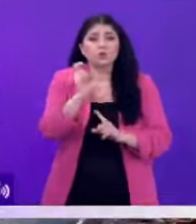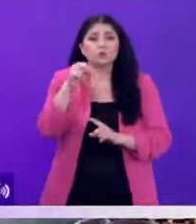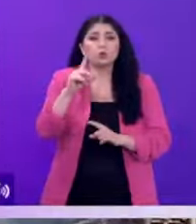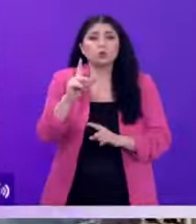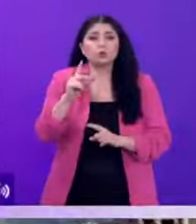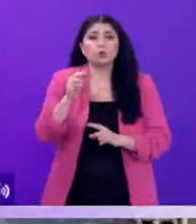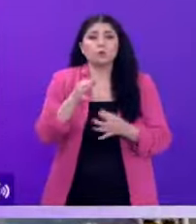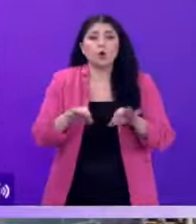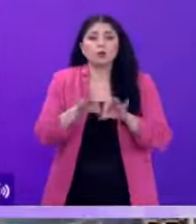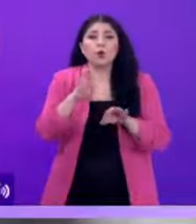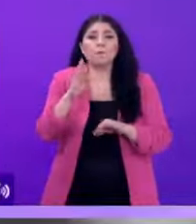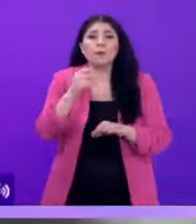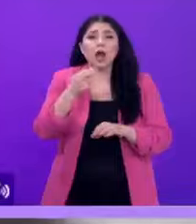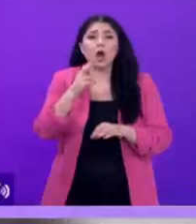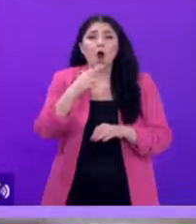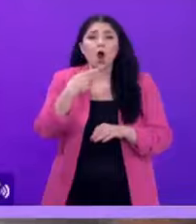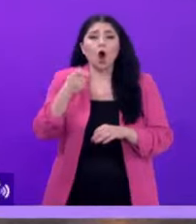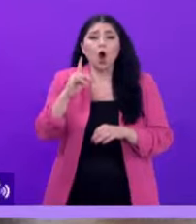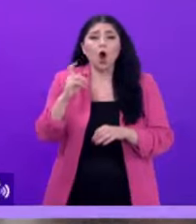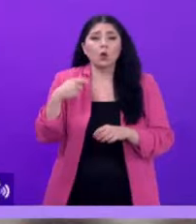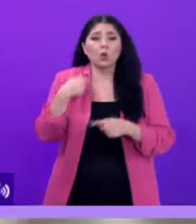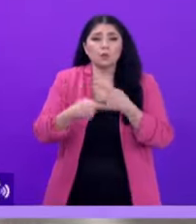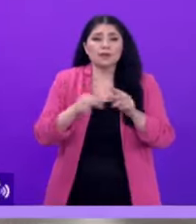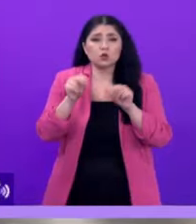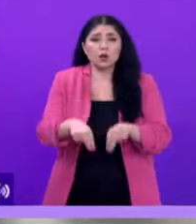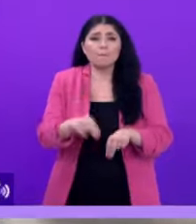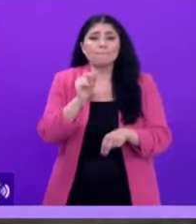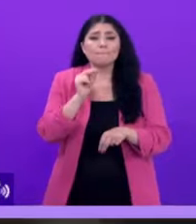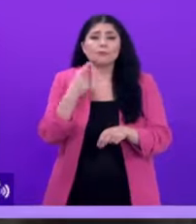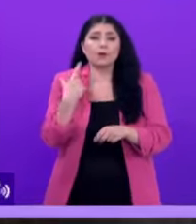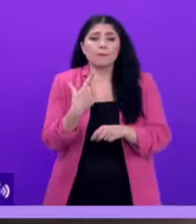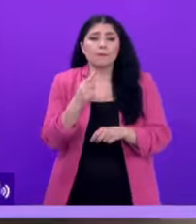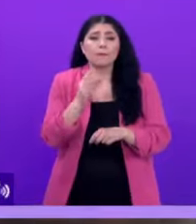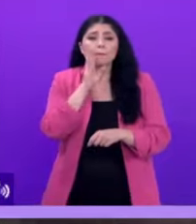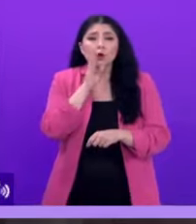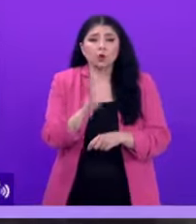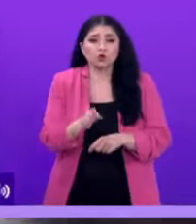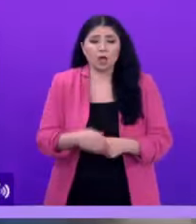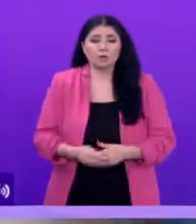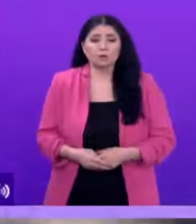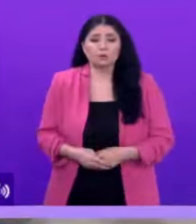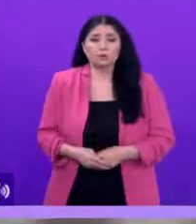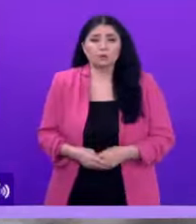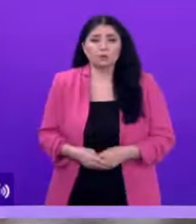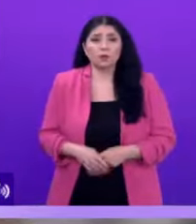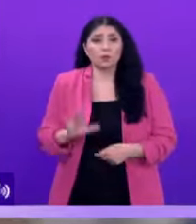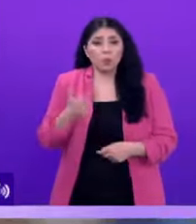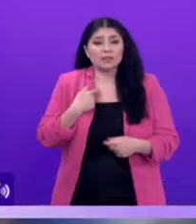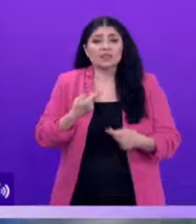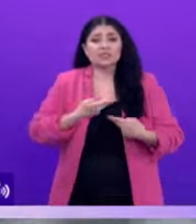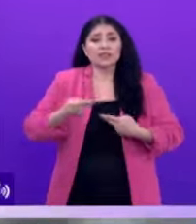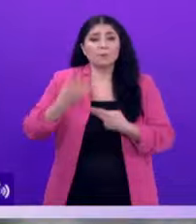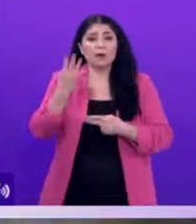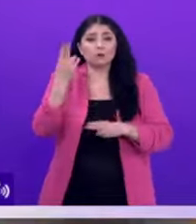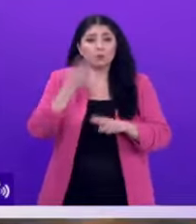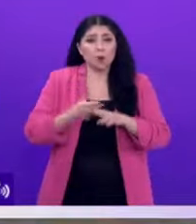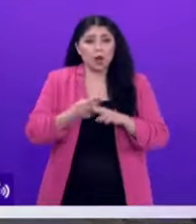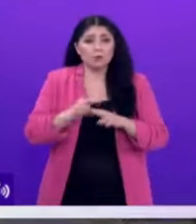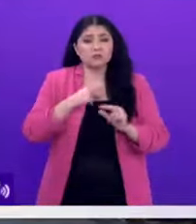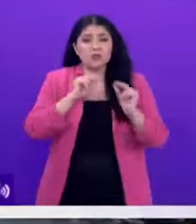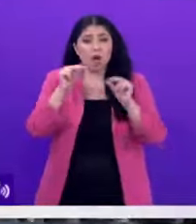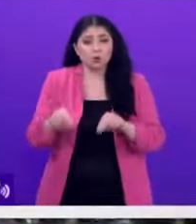Hawk urmează să decoleze spre Botoșani la această intervenție și poate transporta 4 pacienți care pot